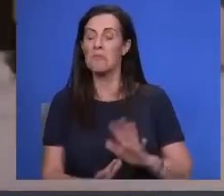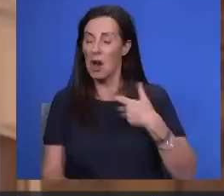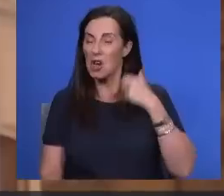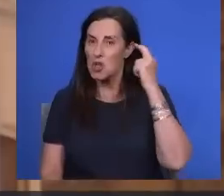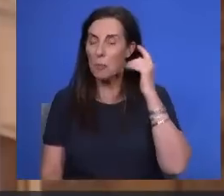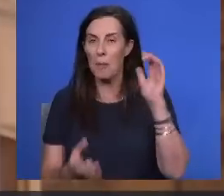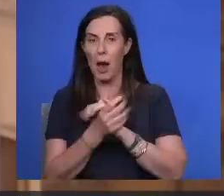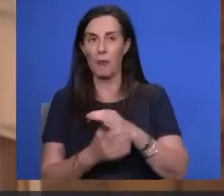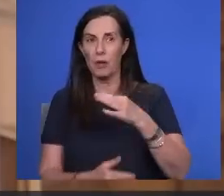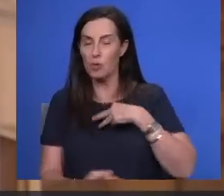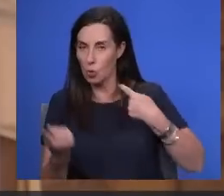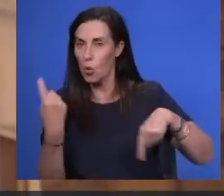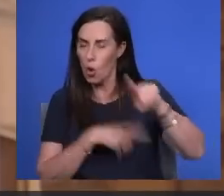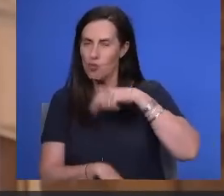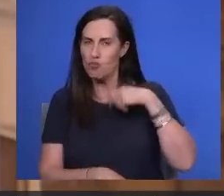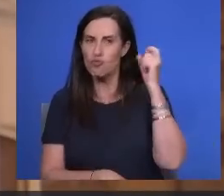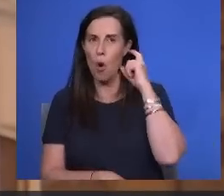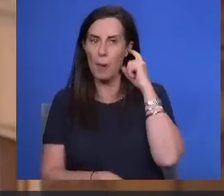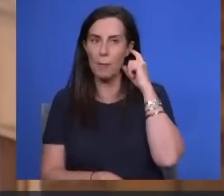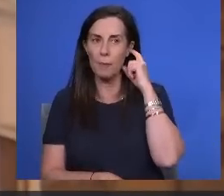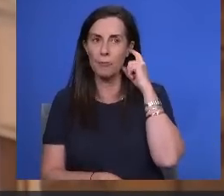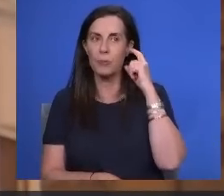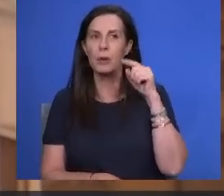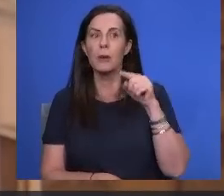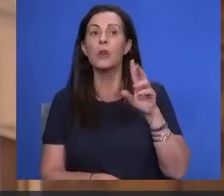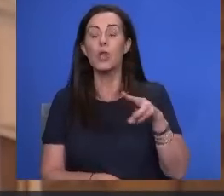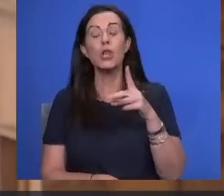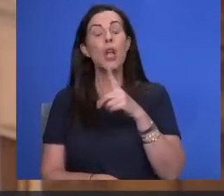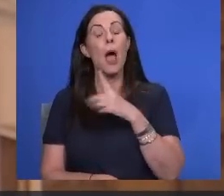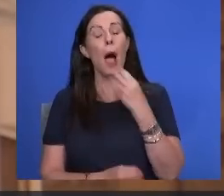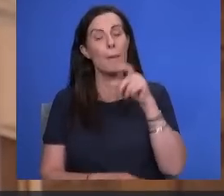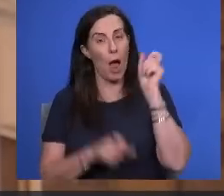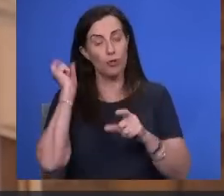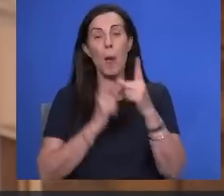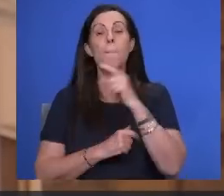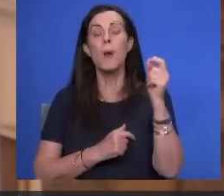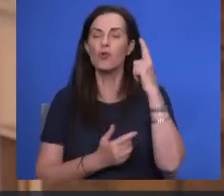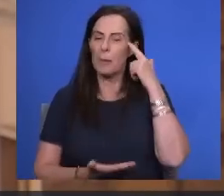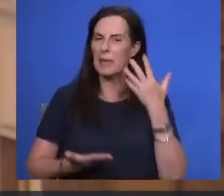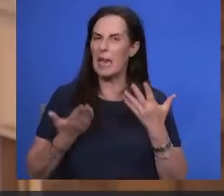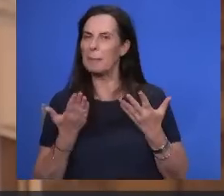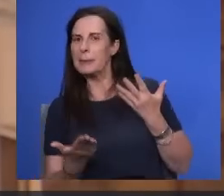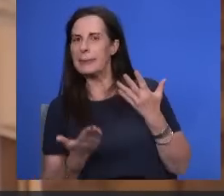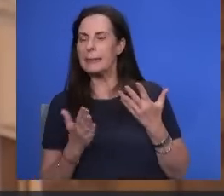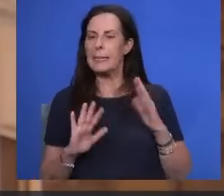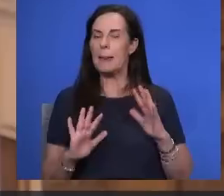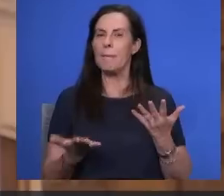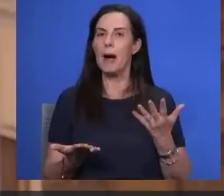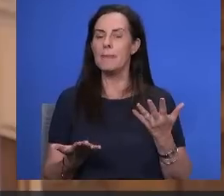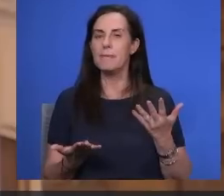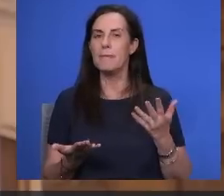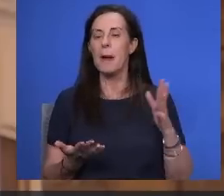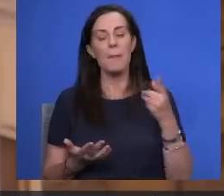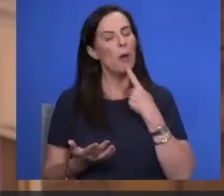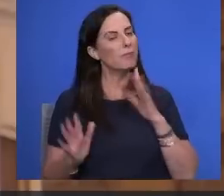שומע וחברים שלי שומעים, אנחנו מדברים על מאות רבות של אנשים שמתלבטים, מהי הנקודה שבה הם